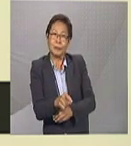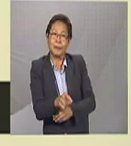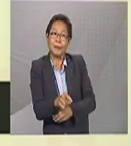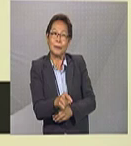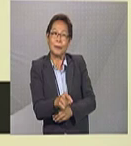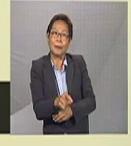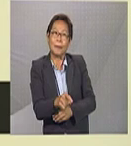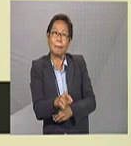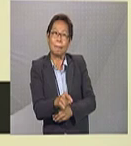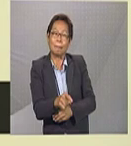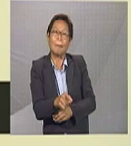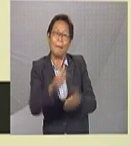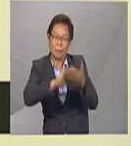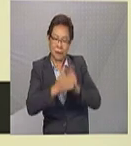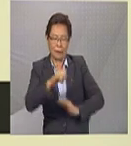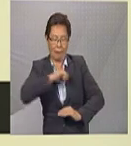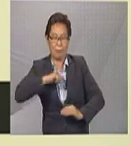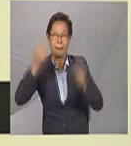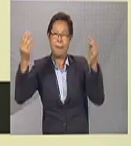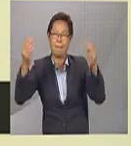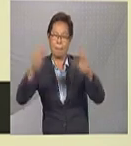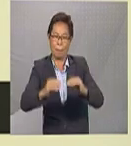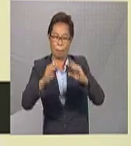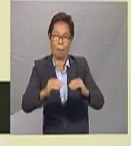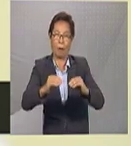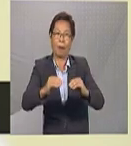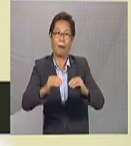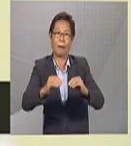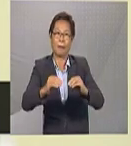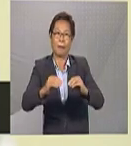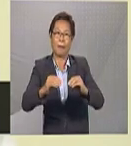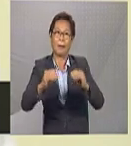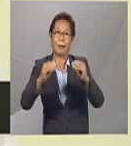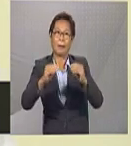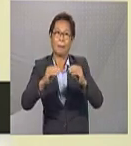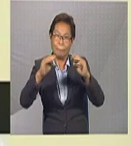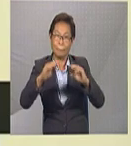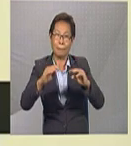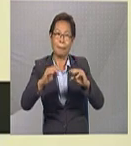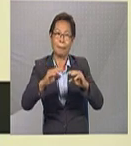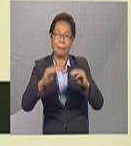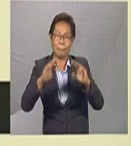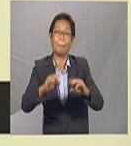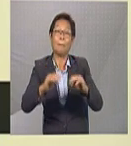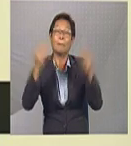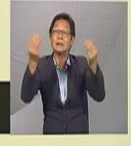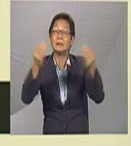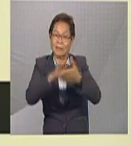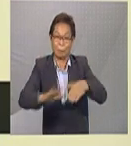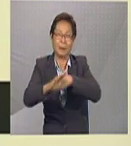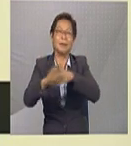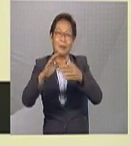menjadi ahli mesyuarat Majlis Keselamatan Negeri. Di dalam setiap mesyuarat